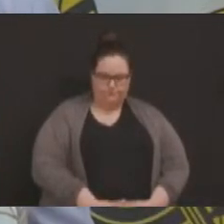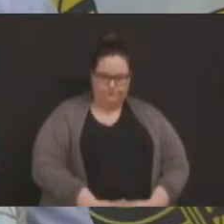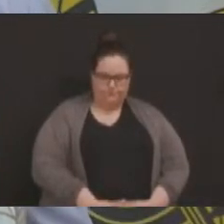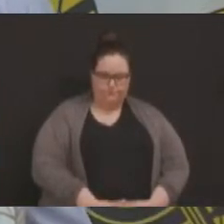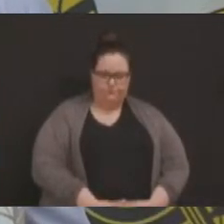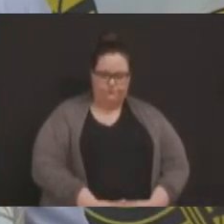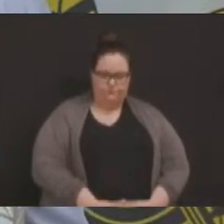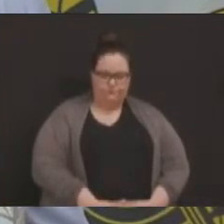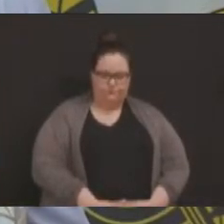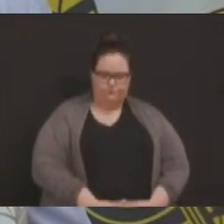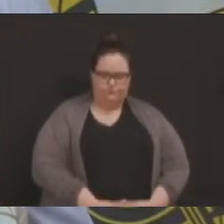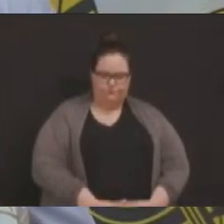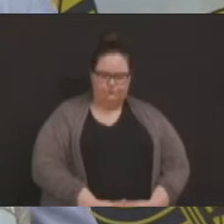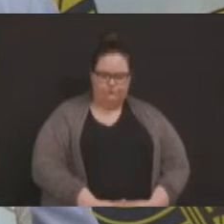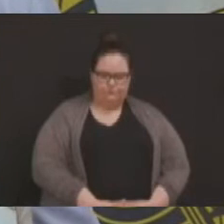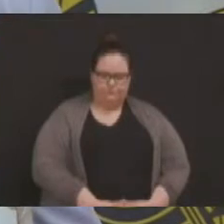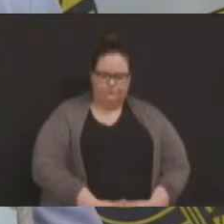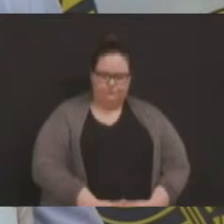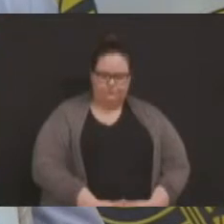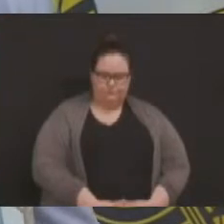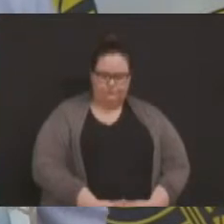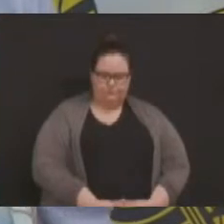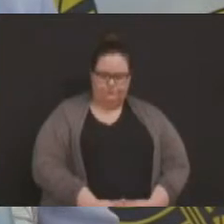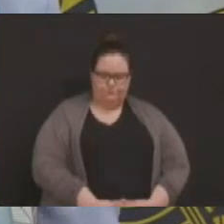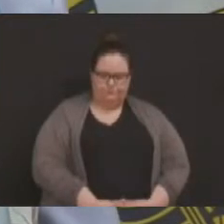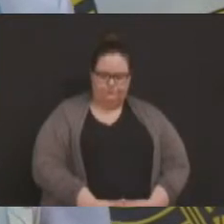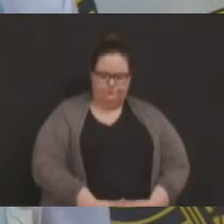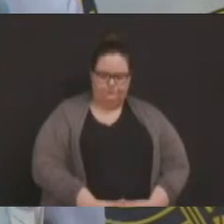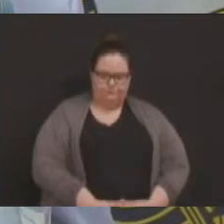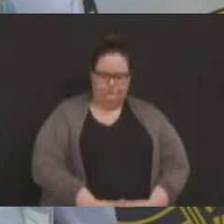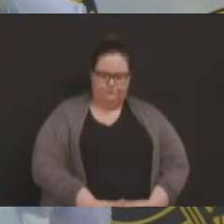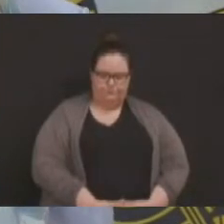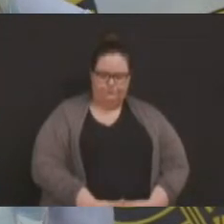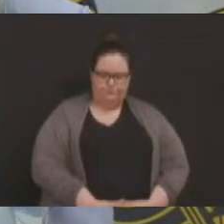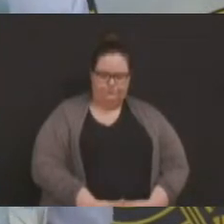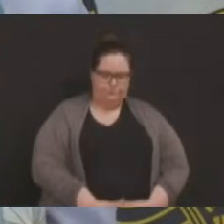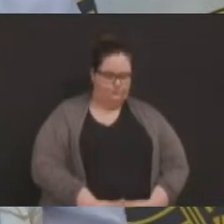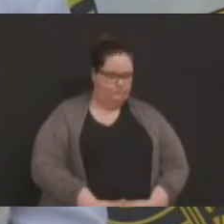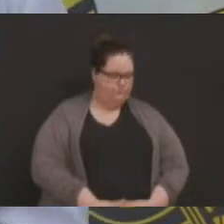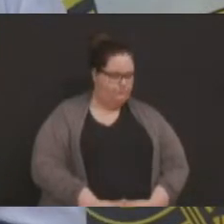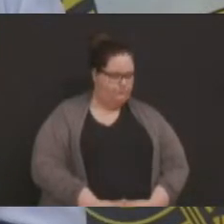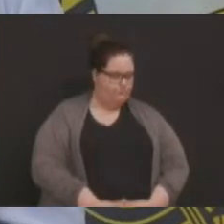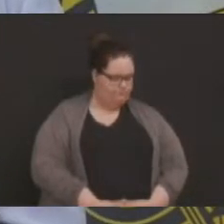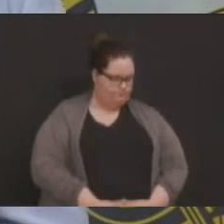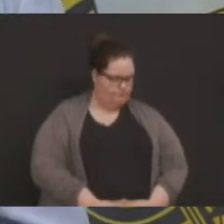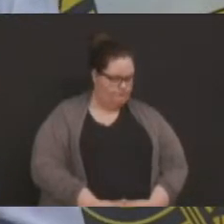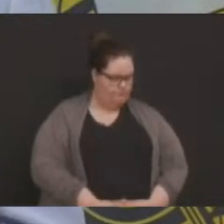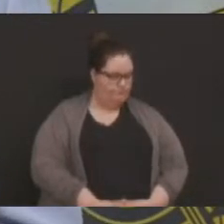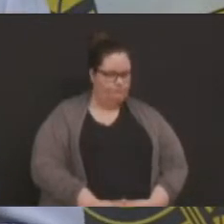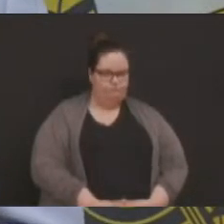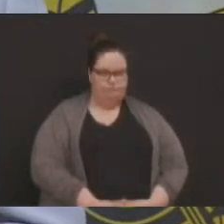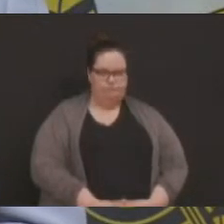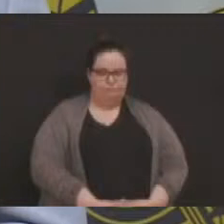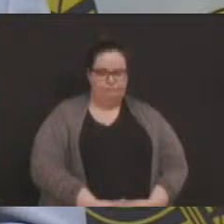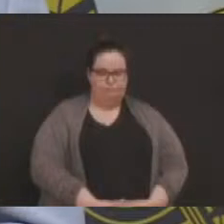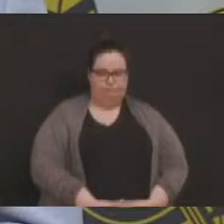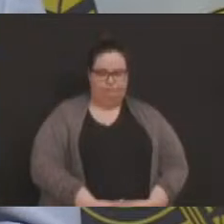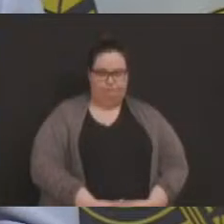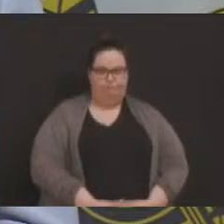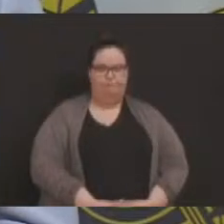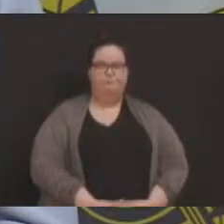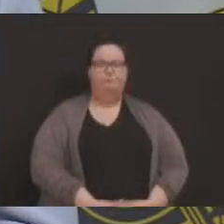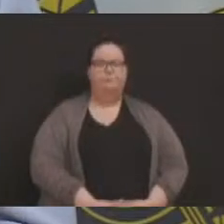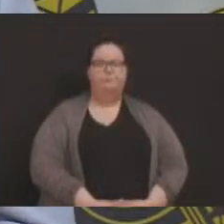va? M. Hugues? Est-ce que je pourrais savoir, dans ces trois résidences-là, lesquelles avaient déjà reçu